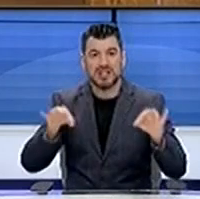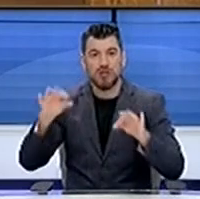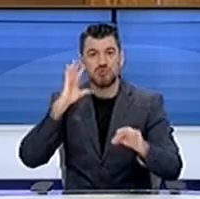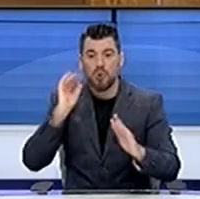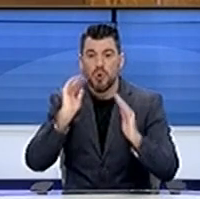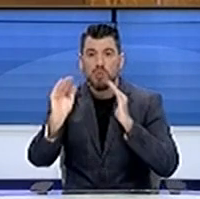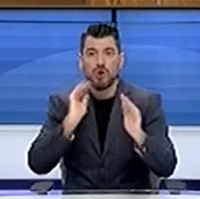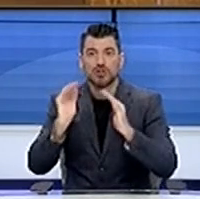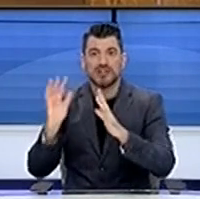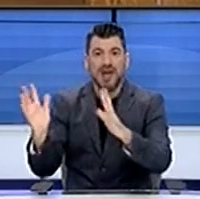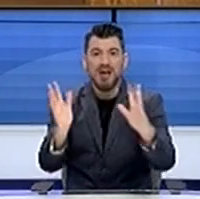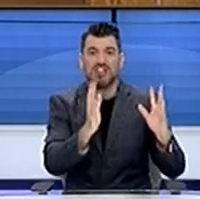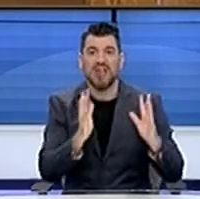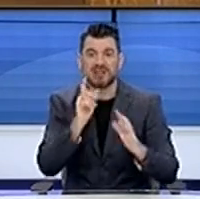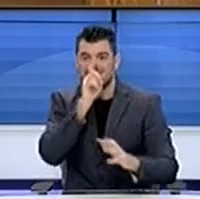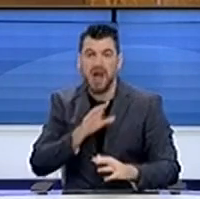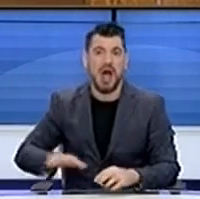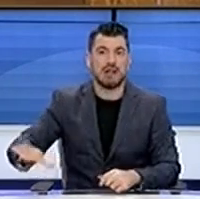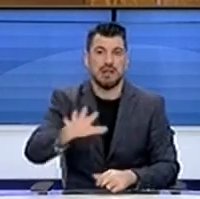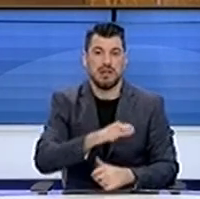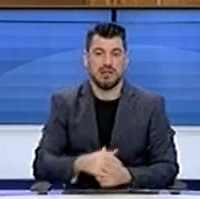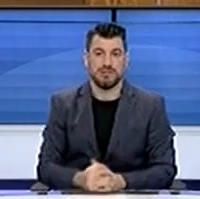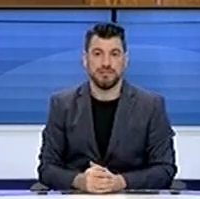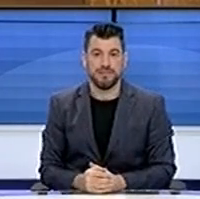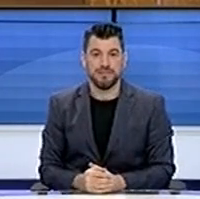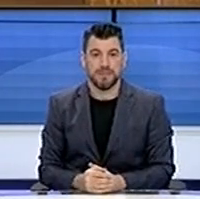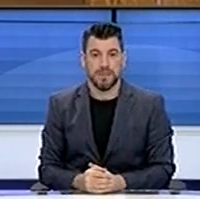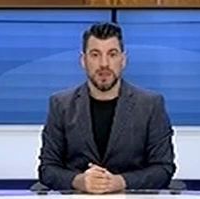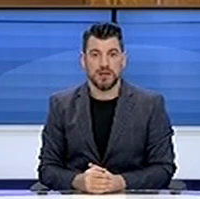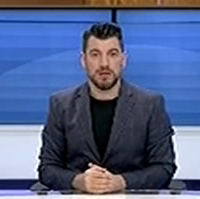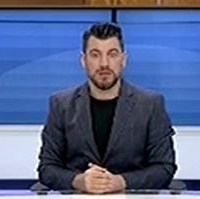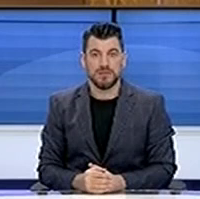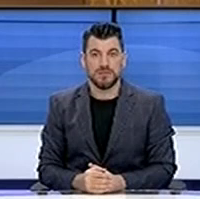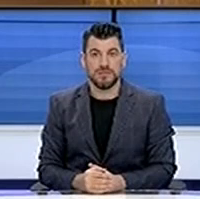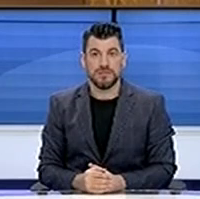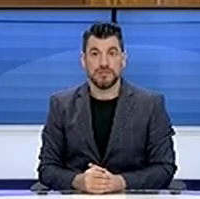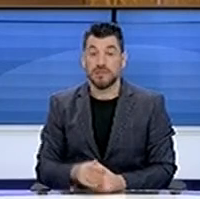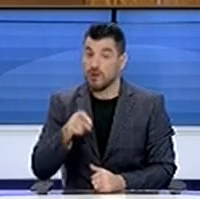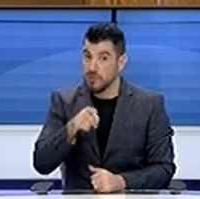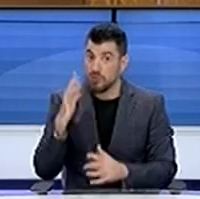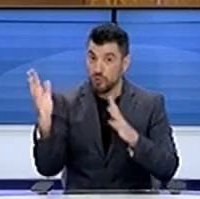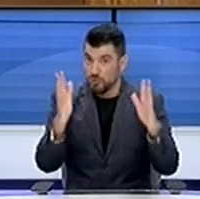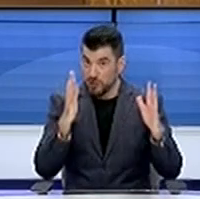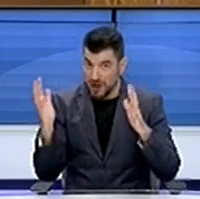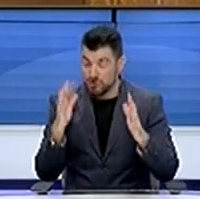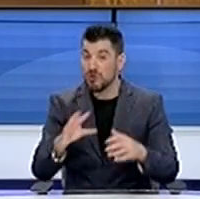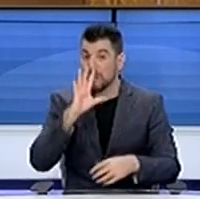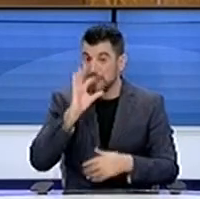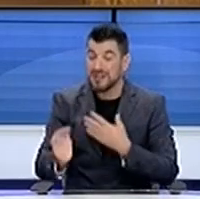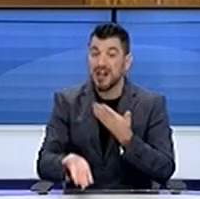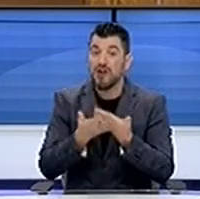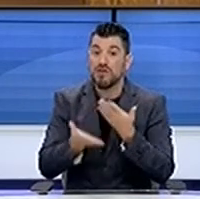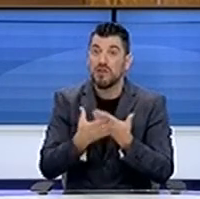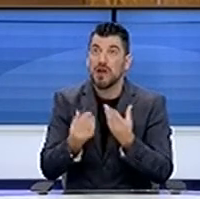προστασία των περιαστικών δασών της Αττικής, τα οποία τόσο μεγάλη σημασία έχουν για το περιβαλλοντικό μικροκλίμα ολόκληρου